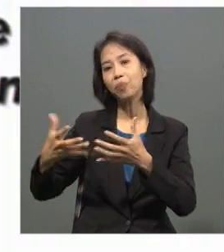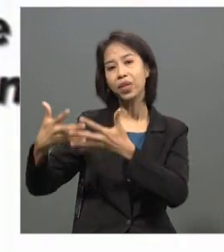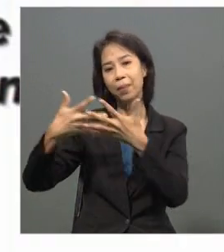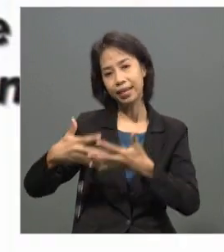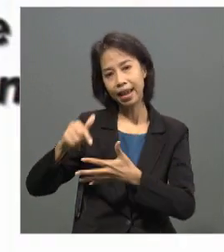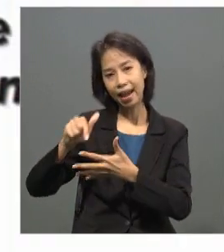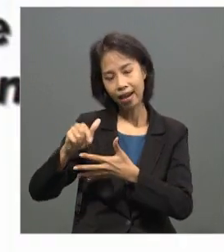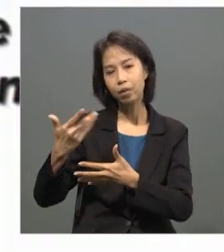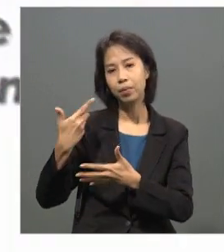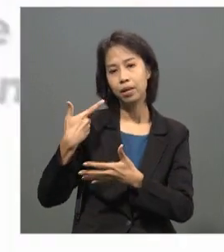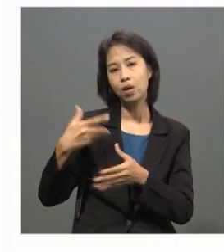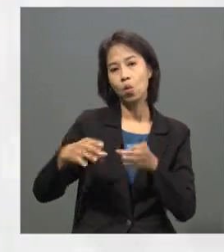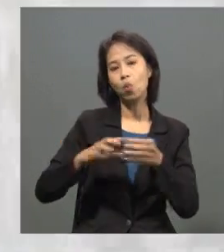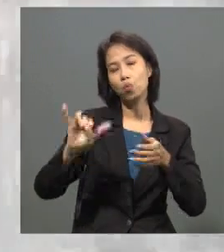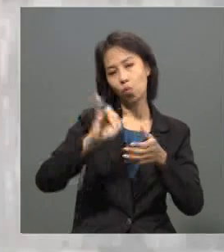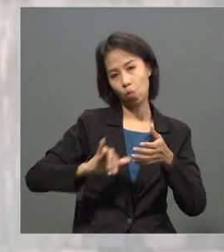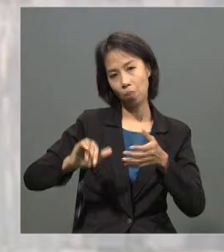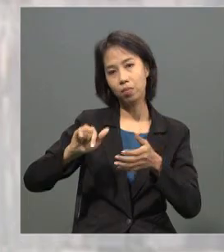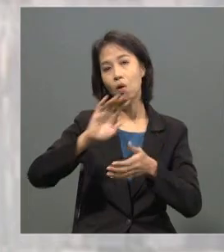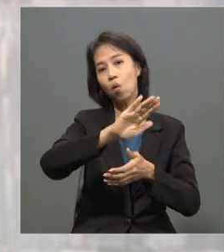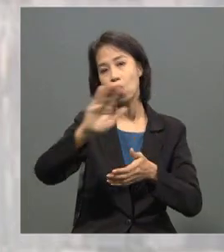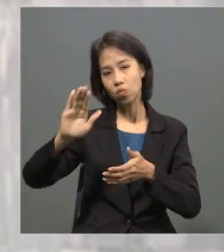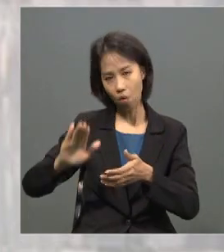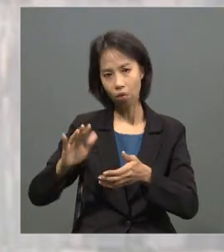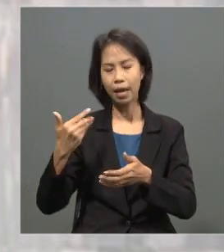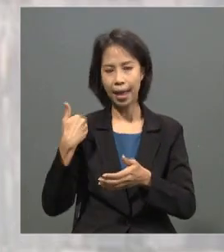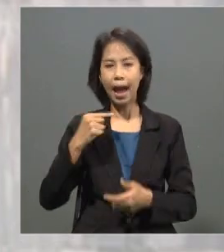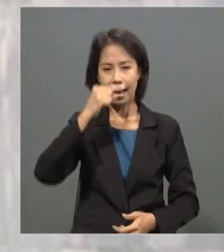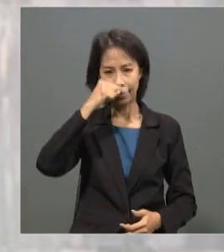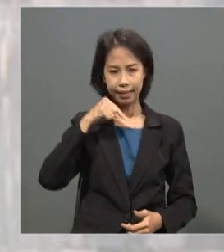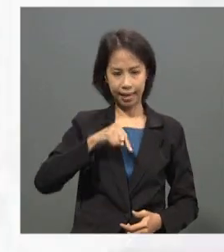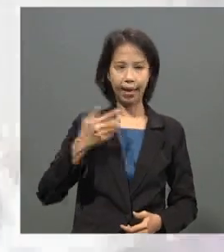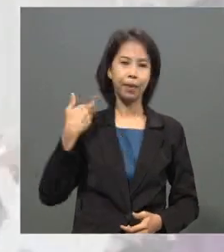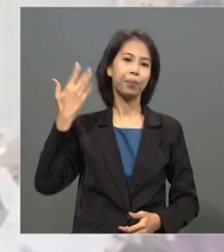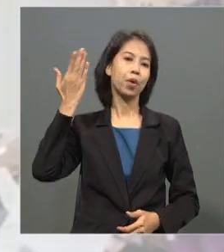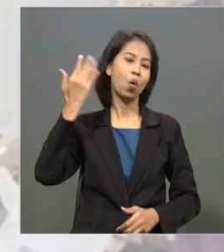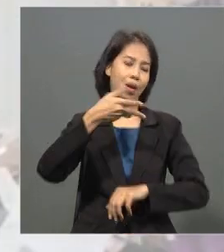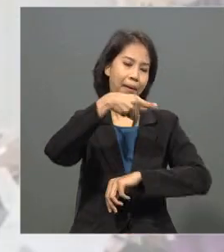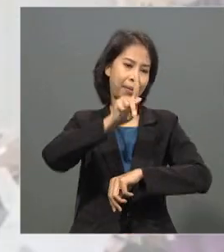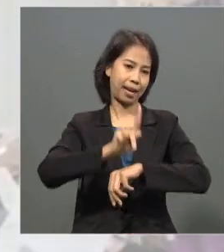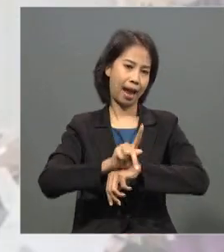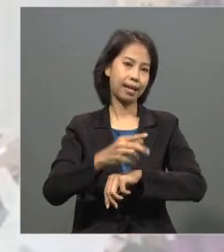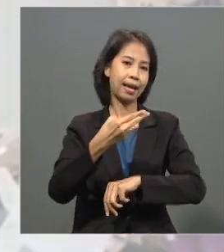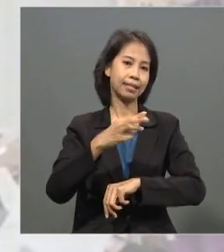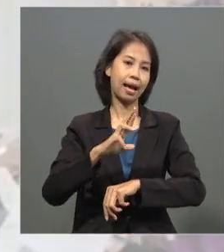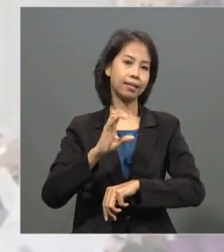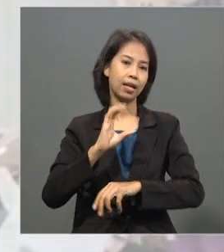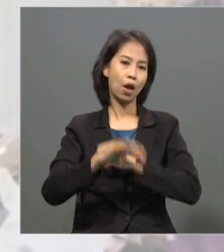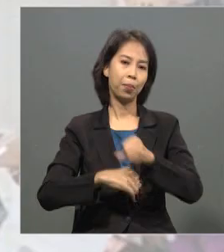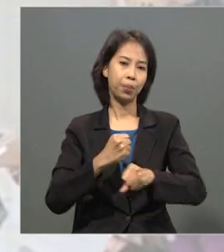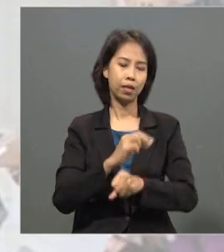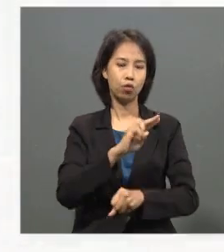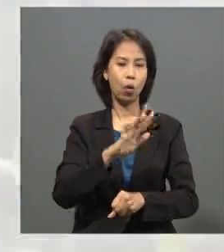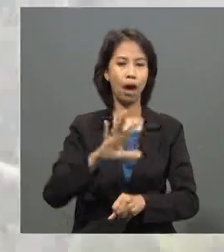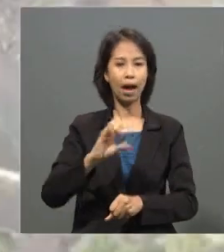แคริบเบียนและกลุ่มยุโรปตะวันตกซึ่งไทยเองยังเคยดำรงตำแหน่งประธาน hrcมาแล้วในช่วงระหว่างปี 2553-2554